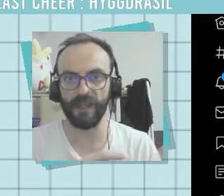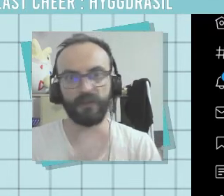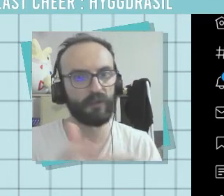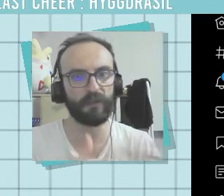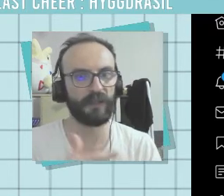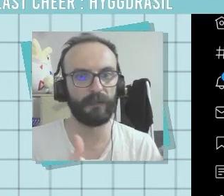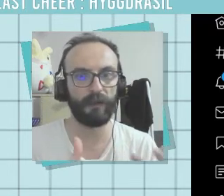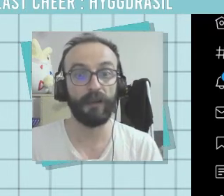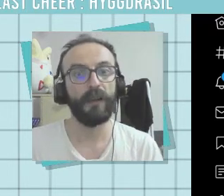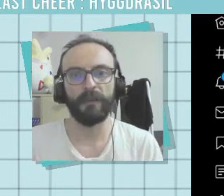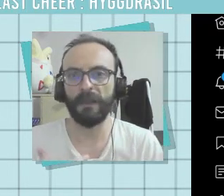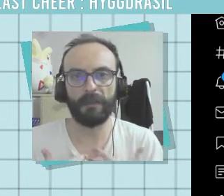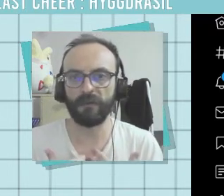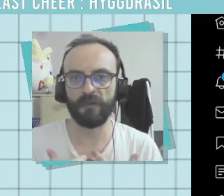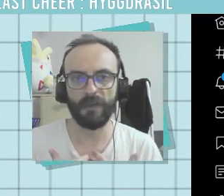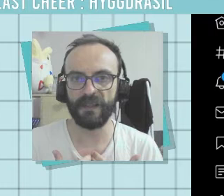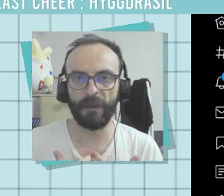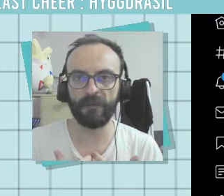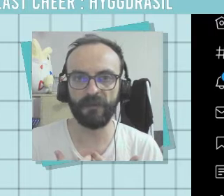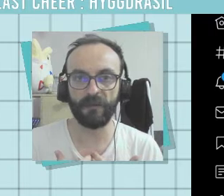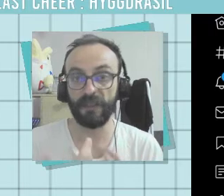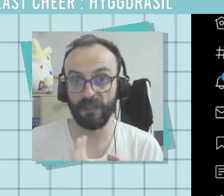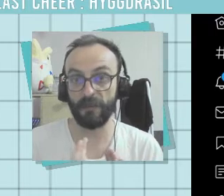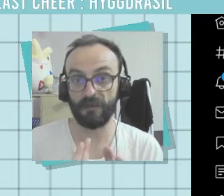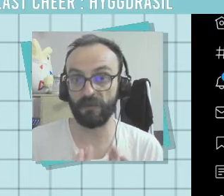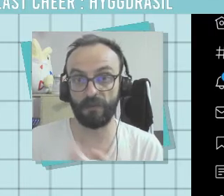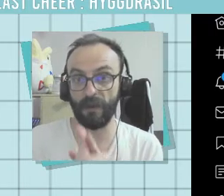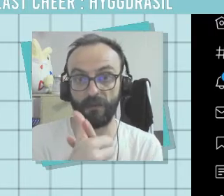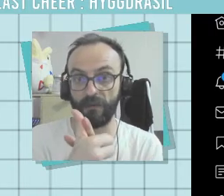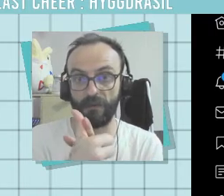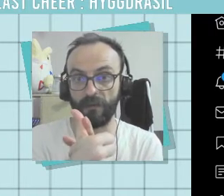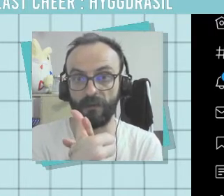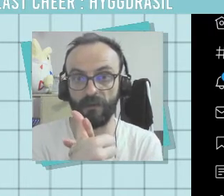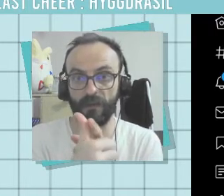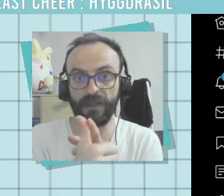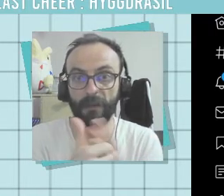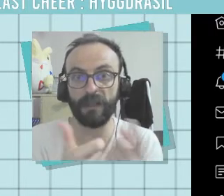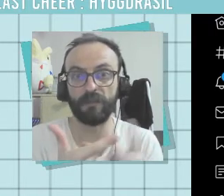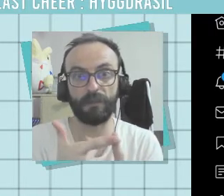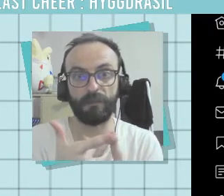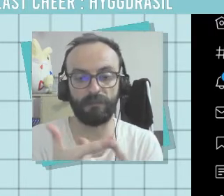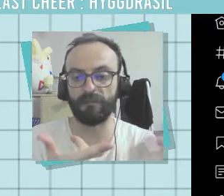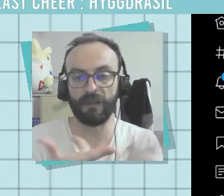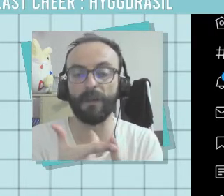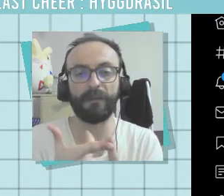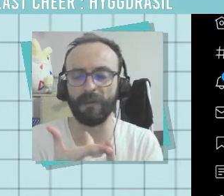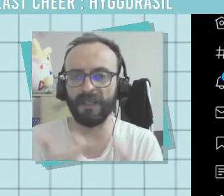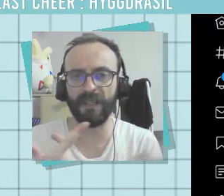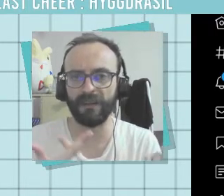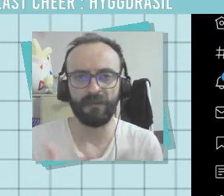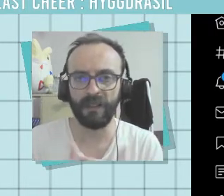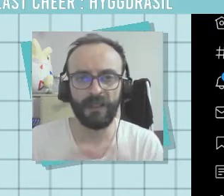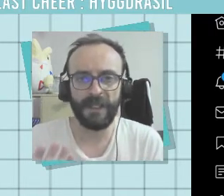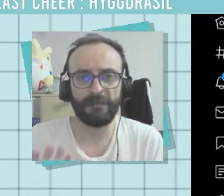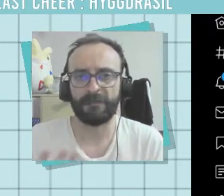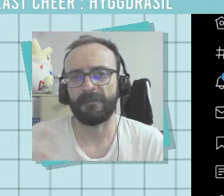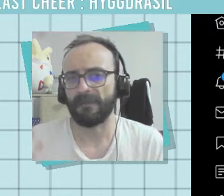comme ça et tout, je peux t'aider, bla, mais par contre je passerai pas mon temps à faire déjà parce que je suis pas interprète, je suis pas formé